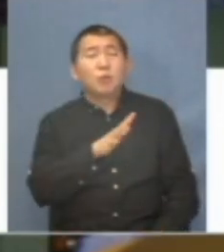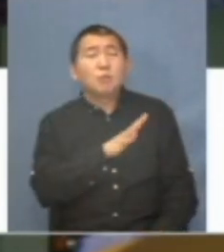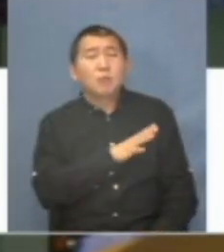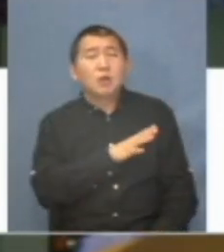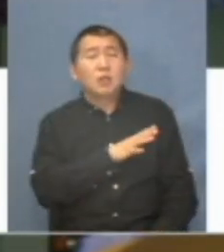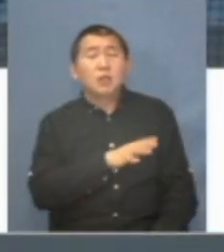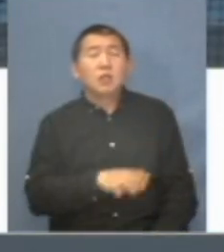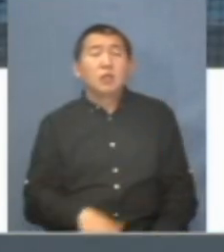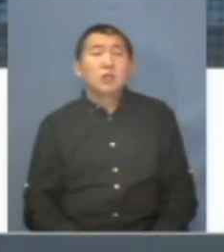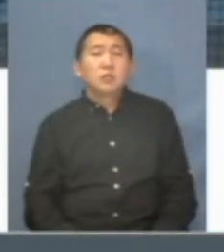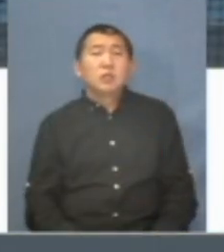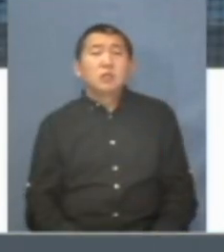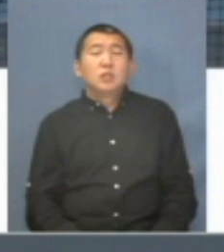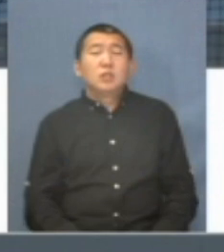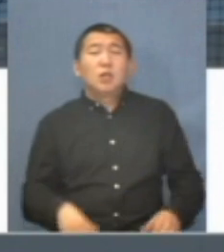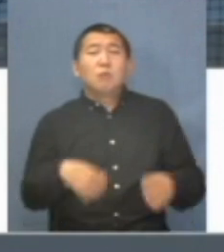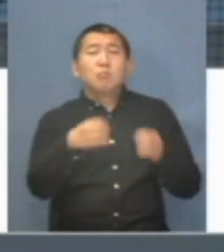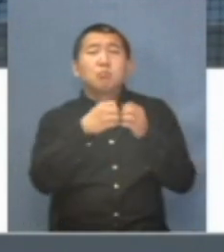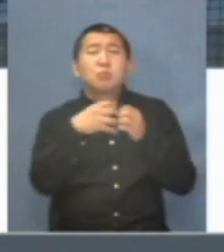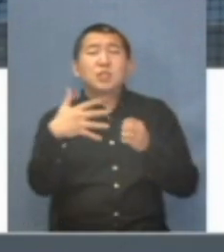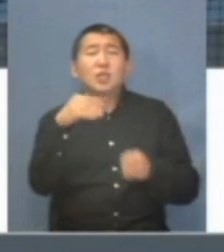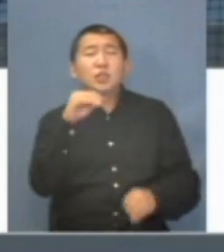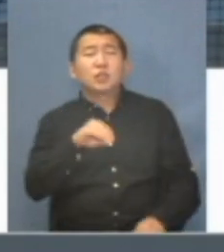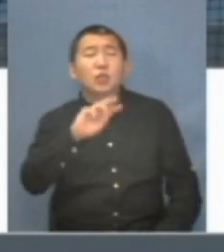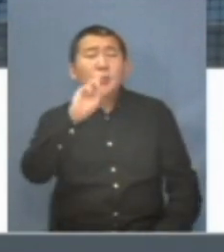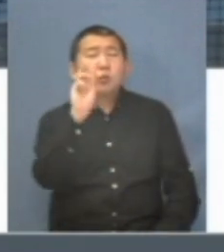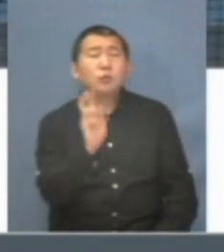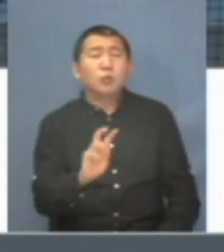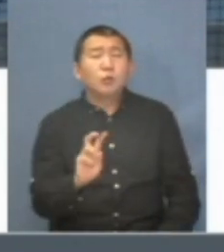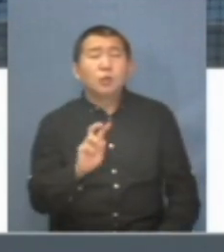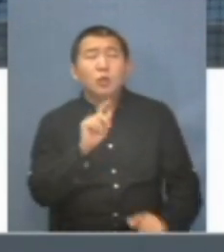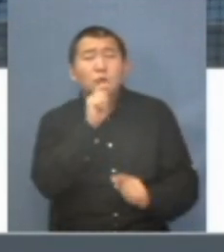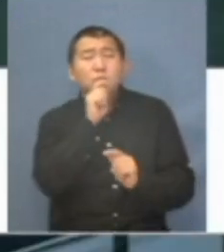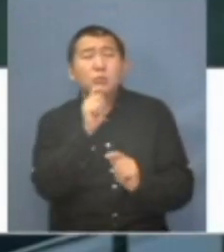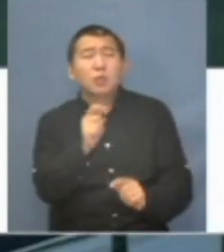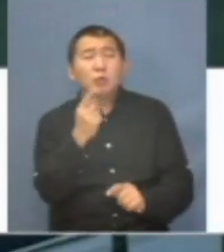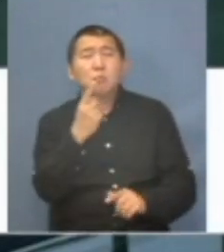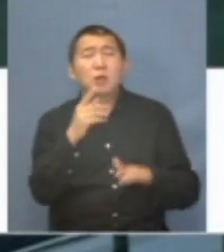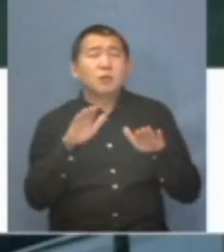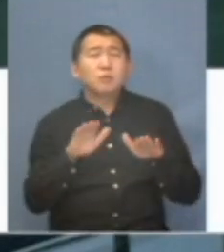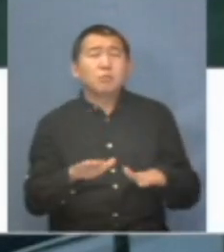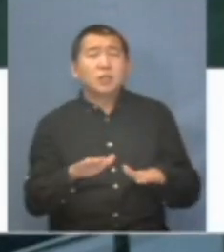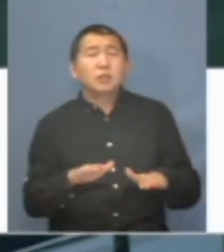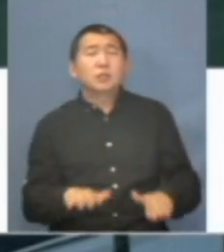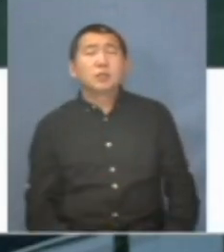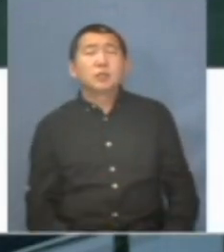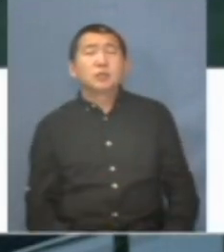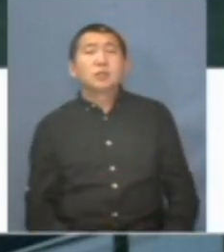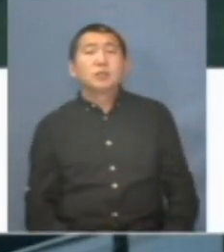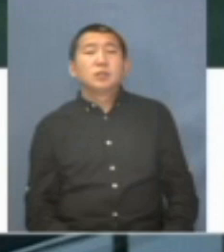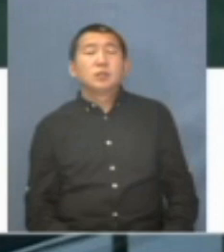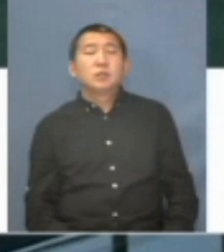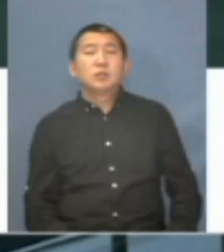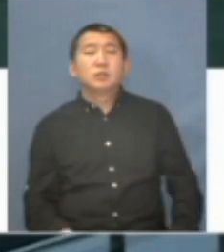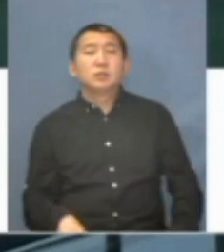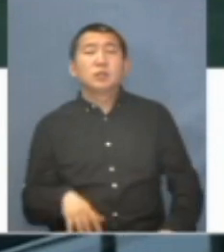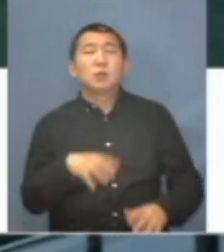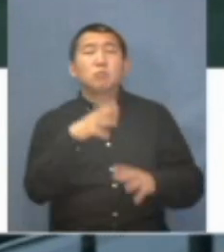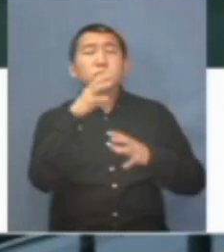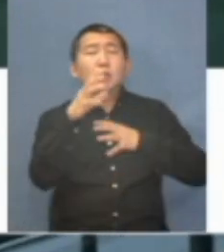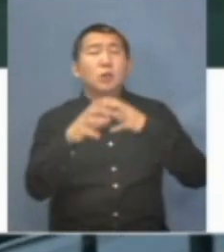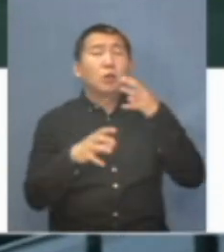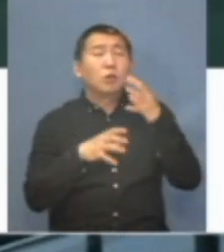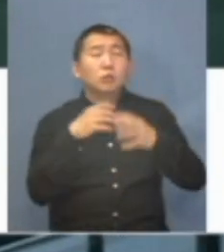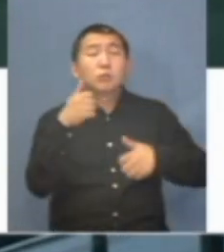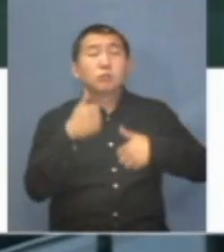долларын құрады. Турнирге алыс жақын шет елдерден жалпы саны 64 спортшы келді. Халықаралық турнирге келген спортшыларға